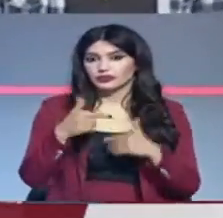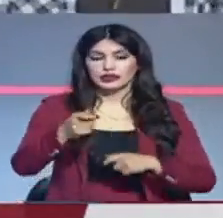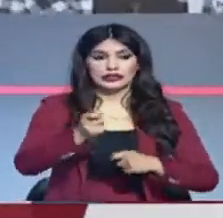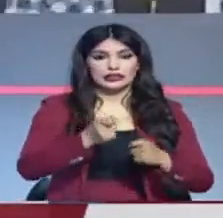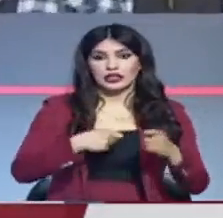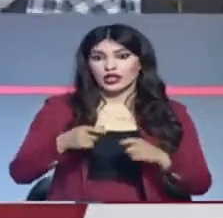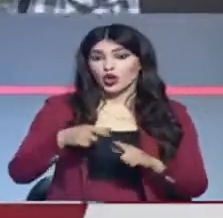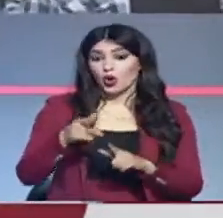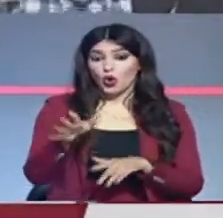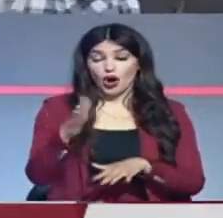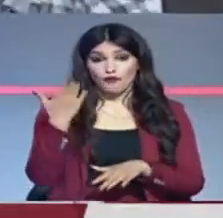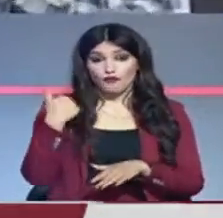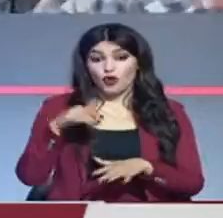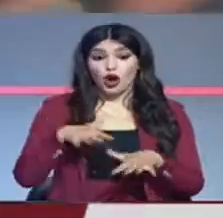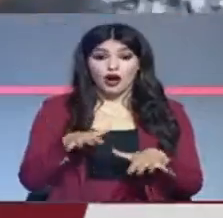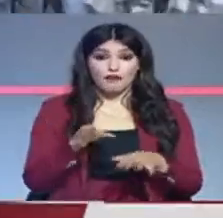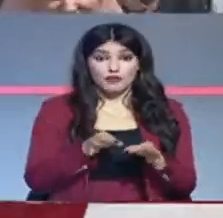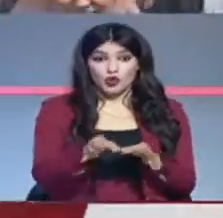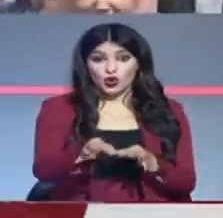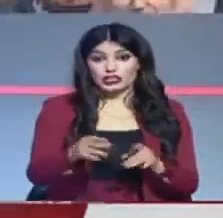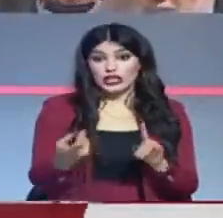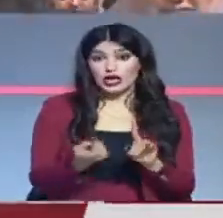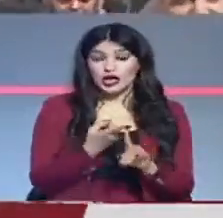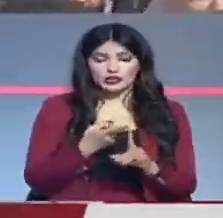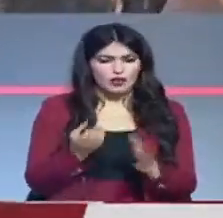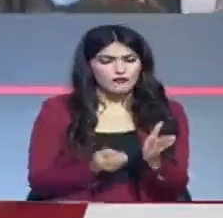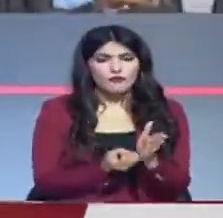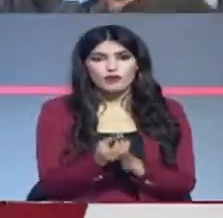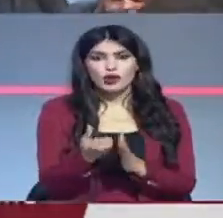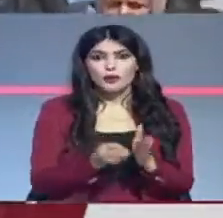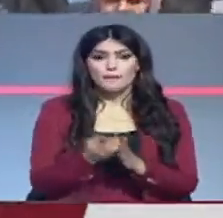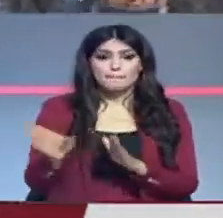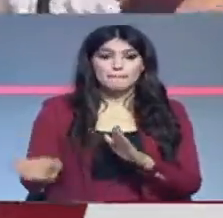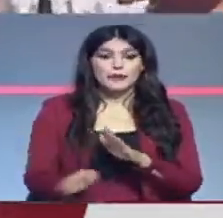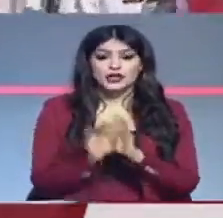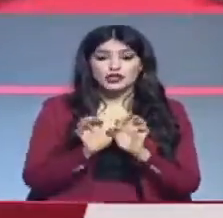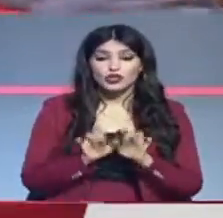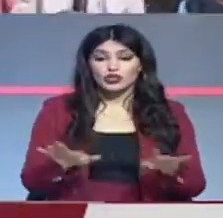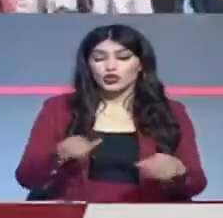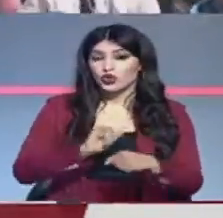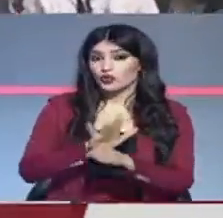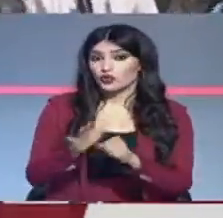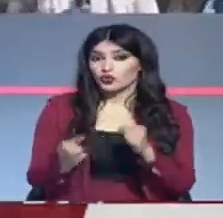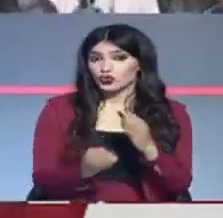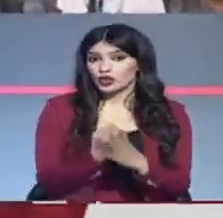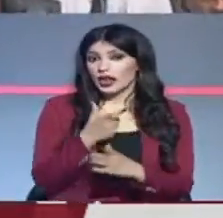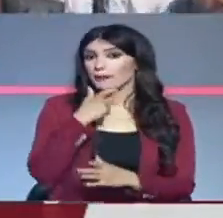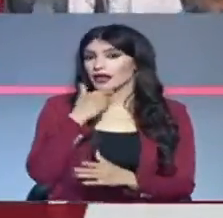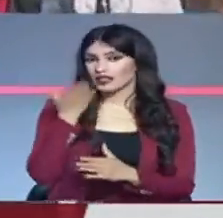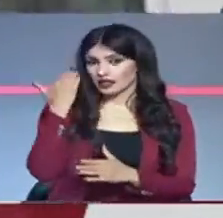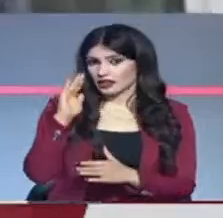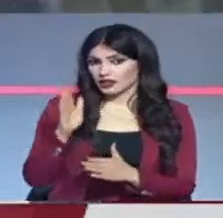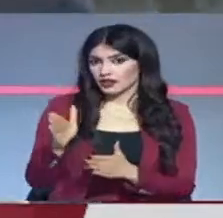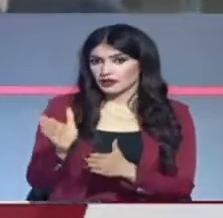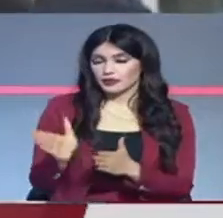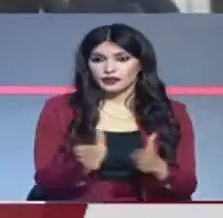داله على تخوف تهمنا خاصه وسط انباء عن بدايه الجديده اي البريطانيه